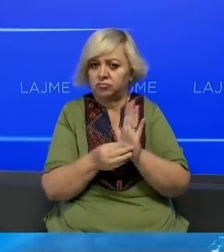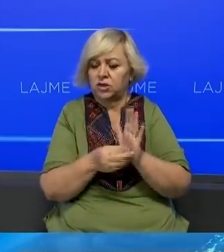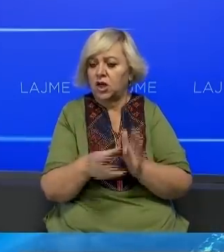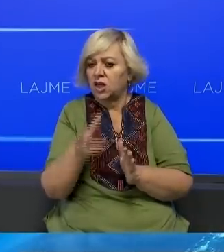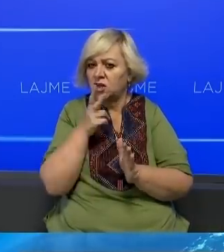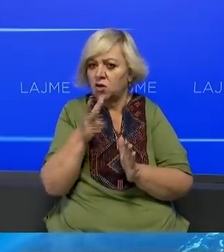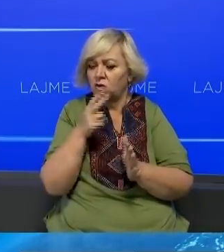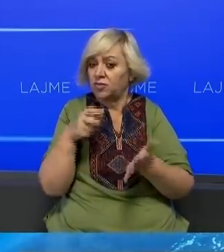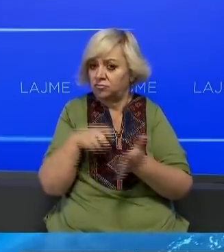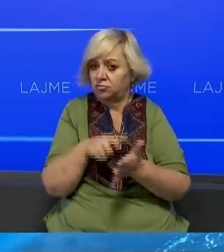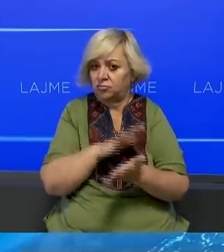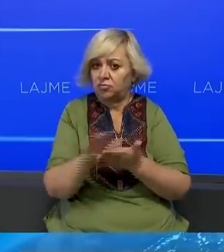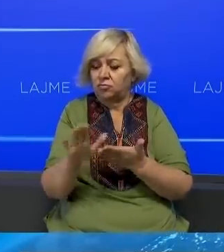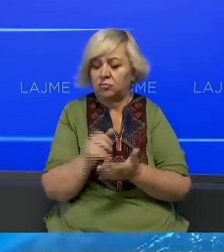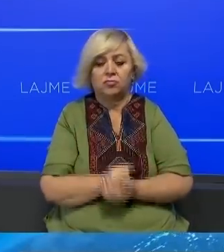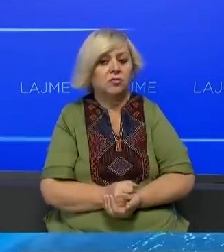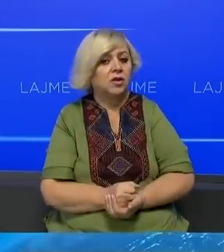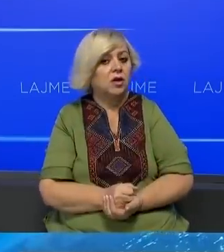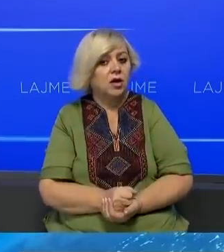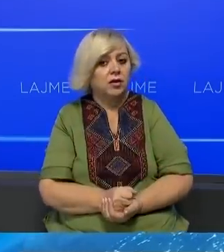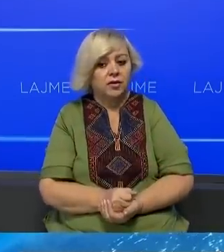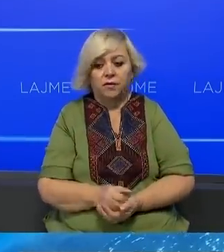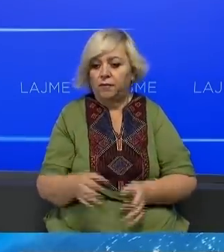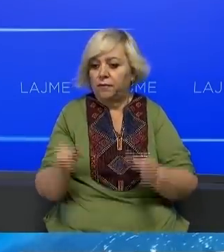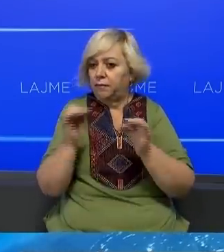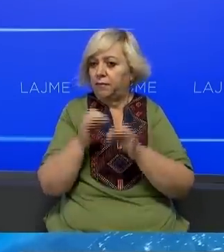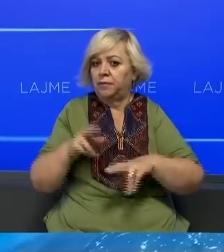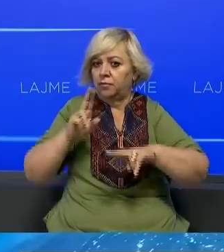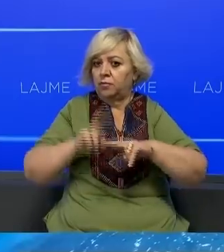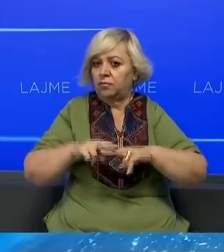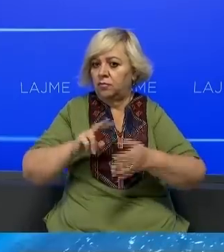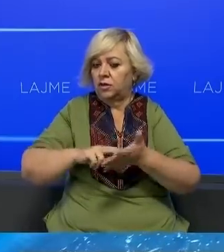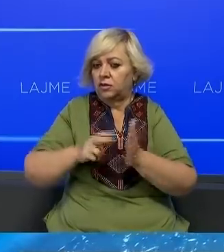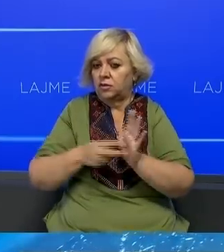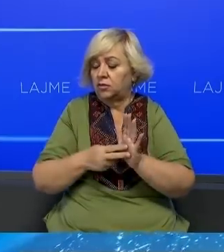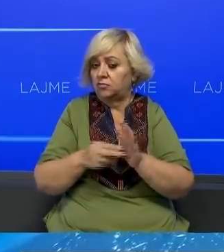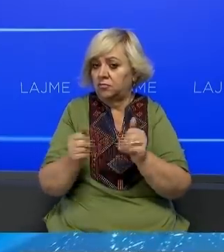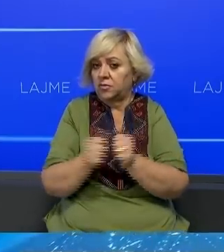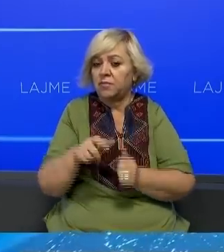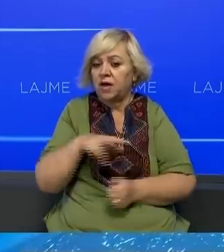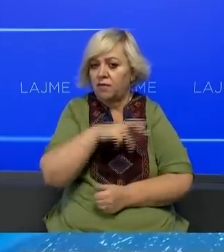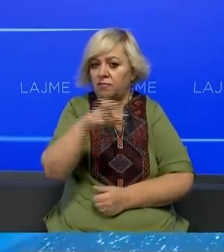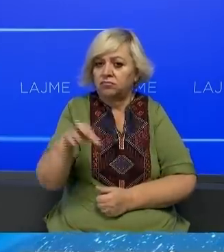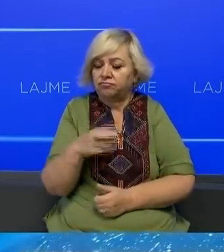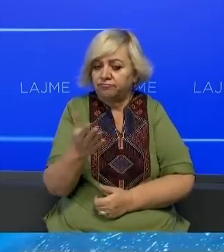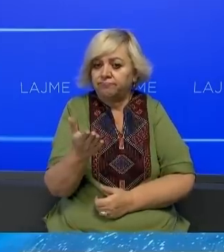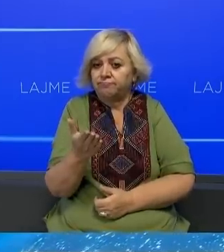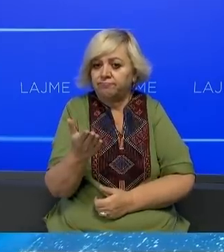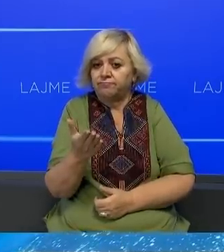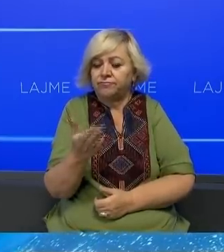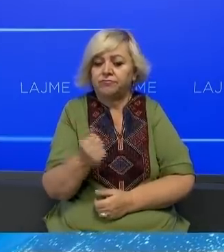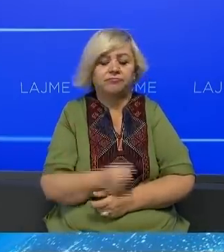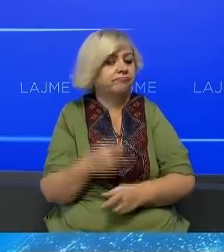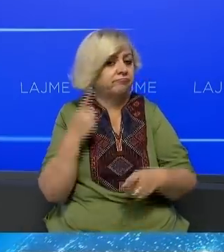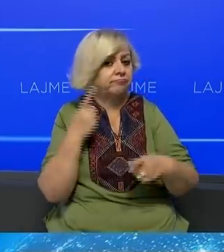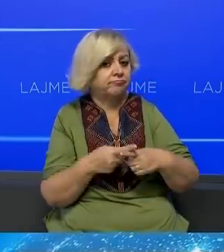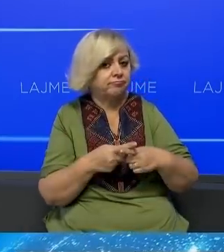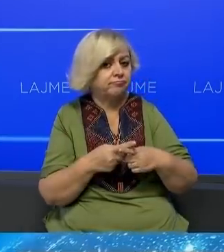për procesin e liberalizimit vizave, ndërso mosmarja e vendimit politik nga ona Bashkimit Evropian është kontekst plotësisht